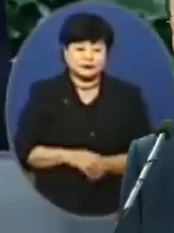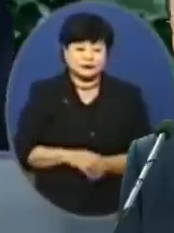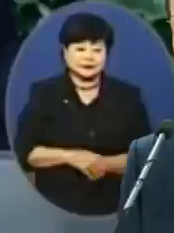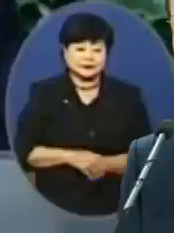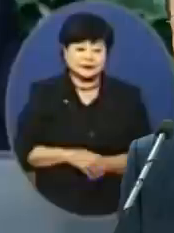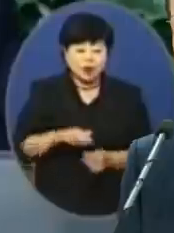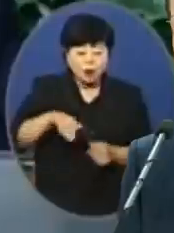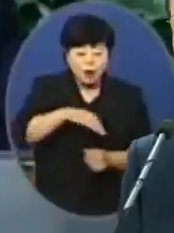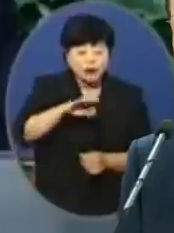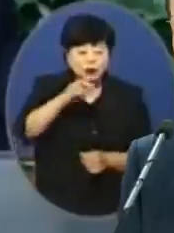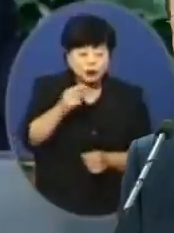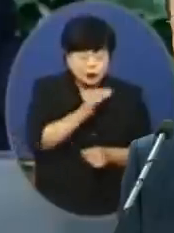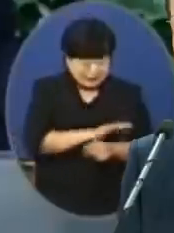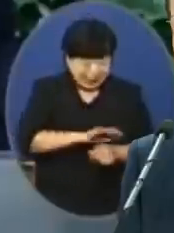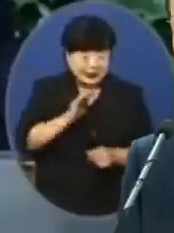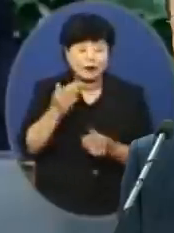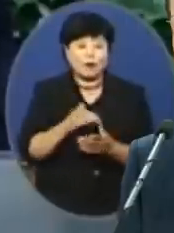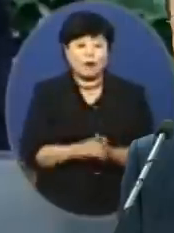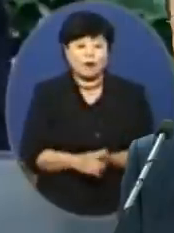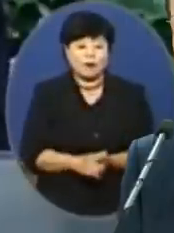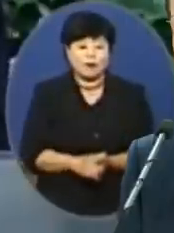있는 환경도 잘 되게 되는 것입니다.